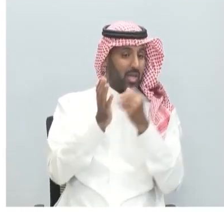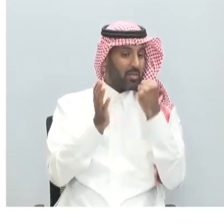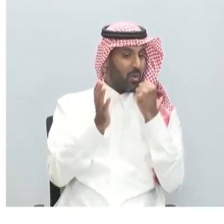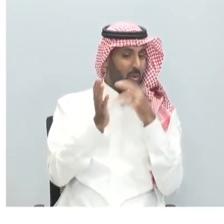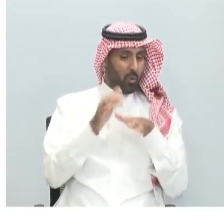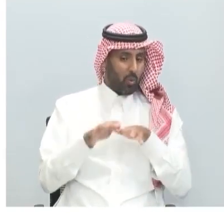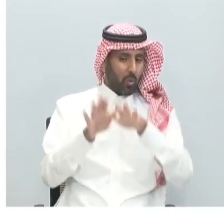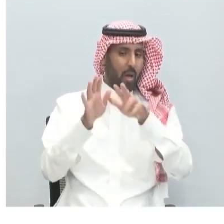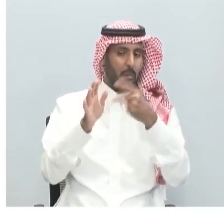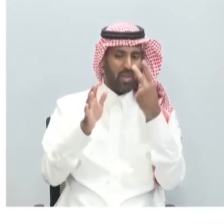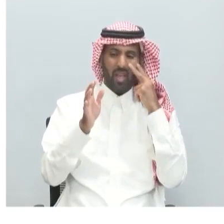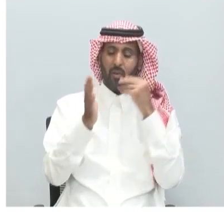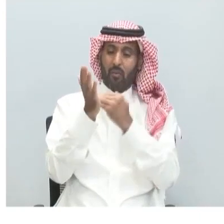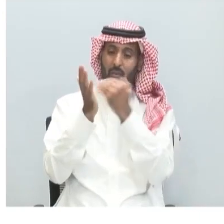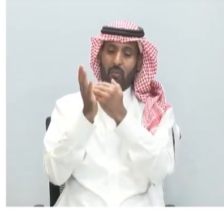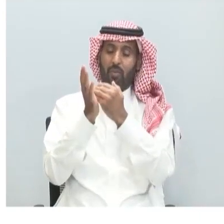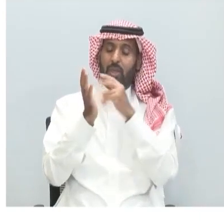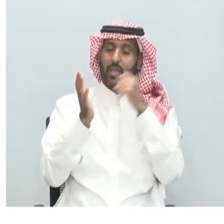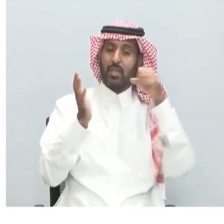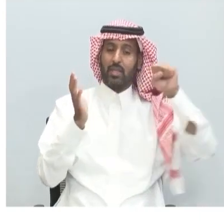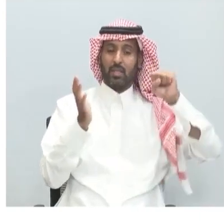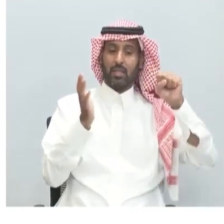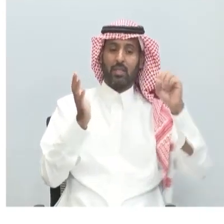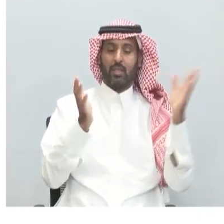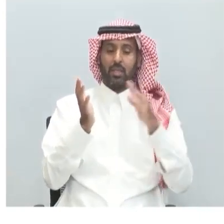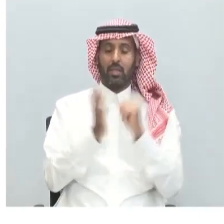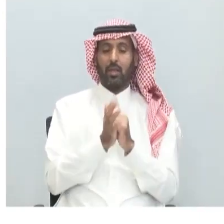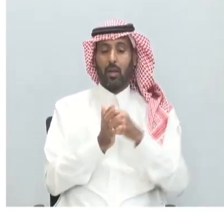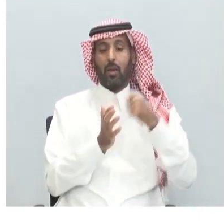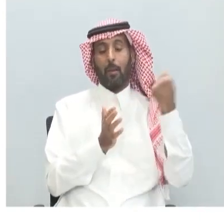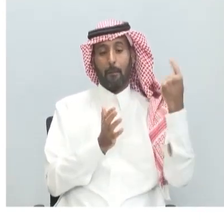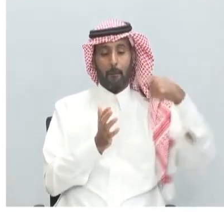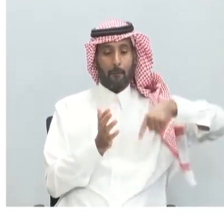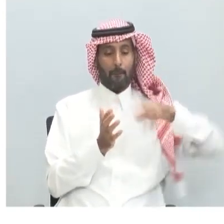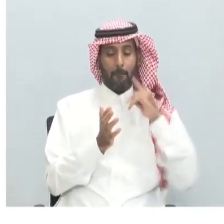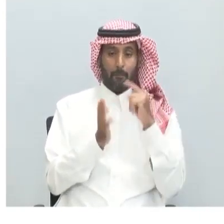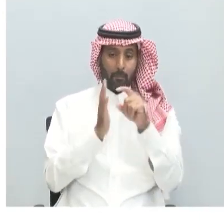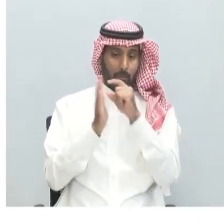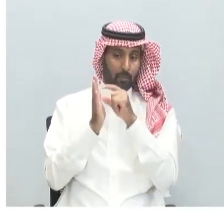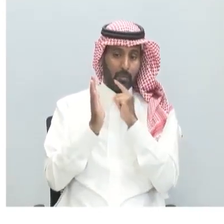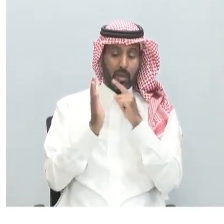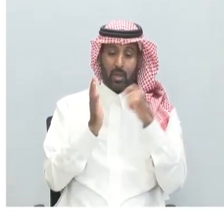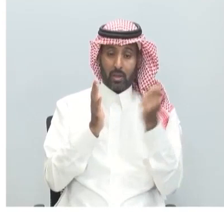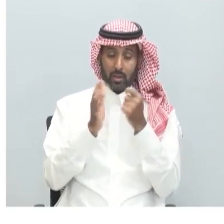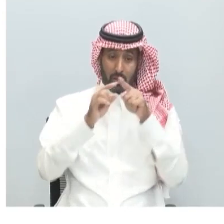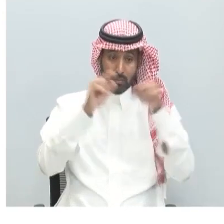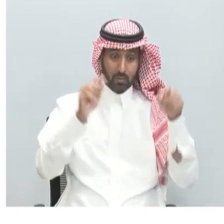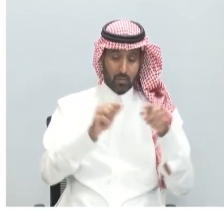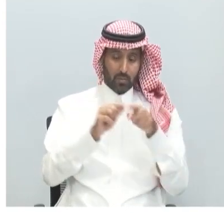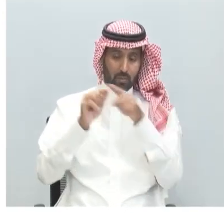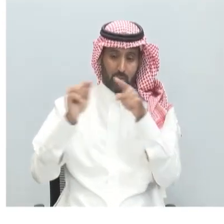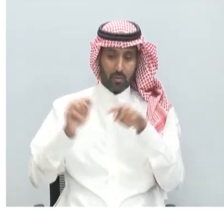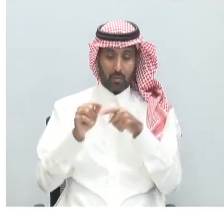الفرعي في المستوى الثانوي وهو اسم اس والبي اذا يعانون بهذه الطريقه ترسم المربعات